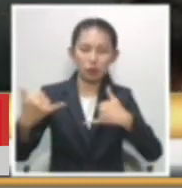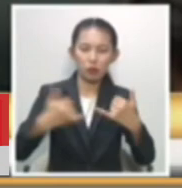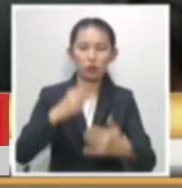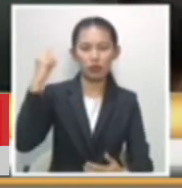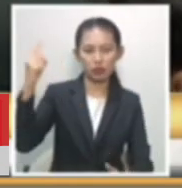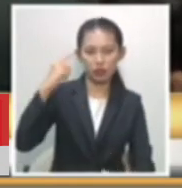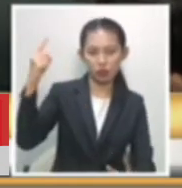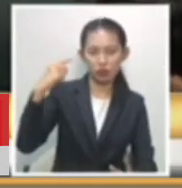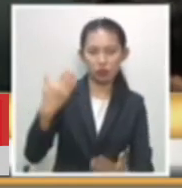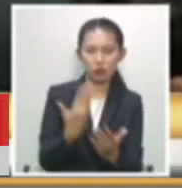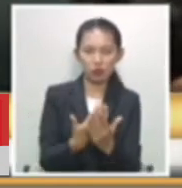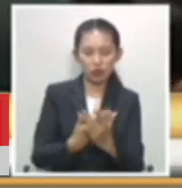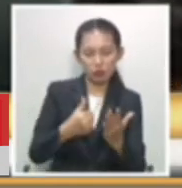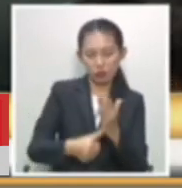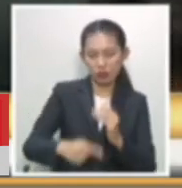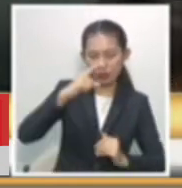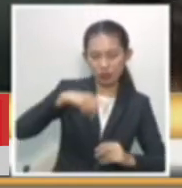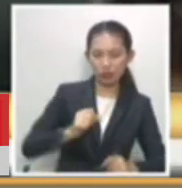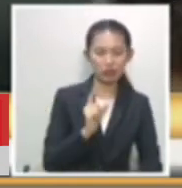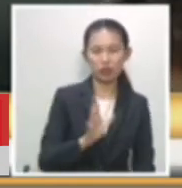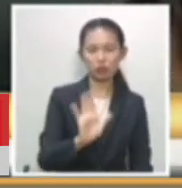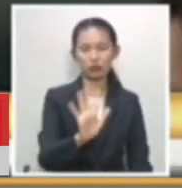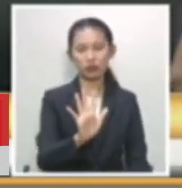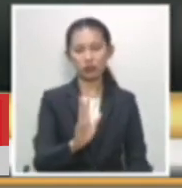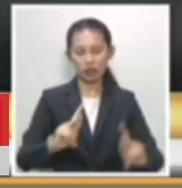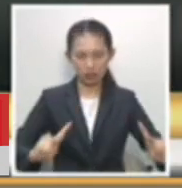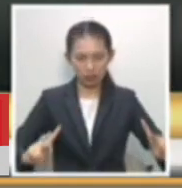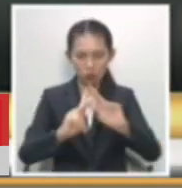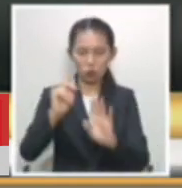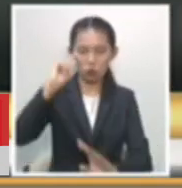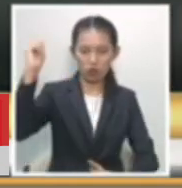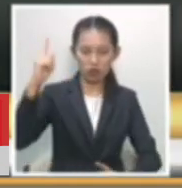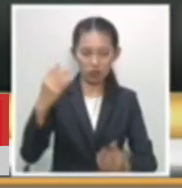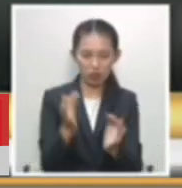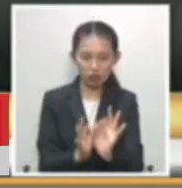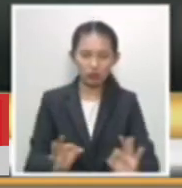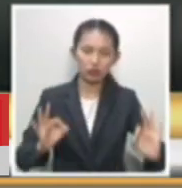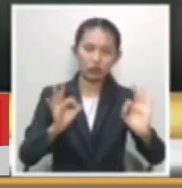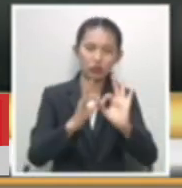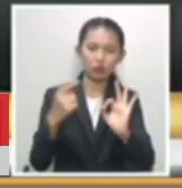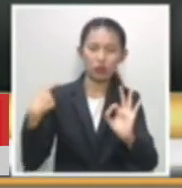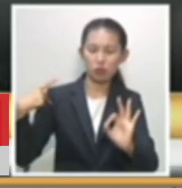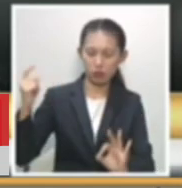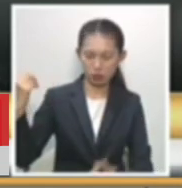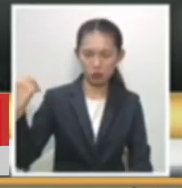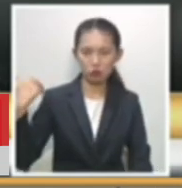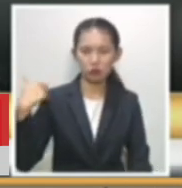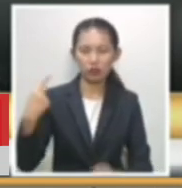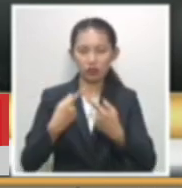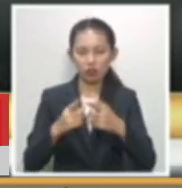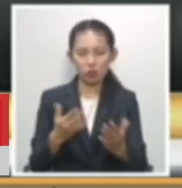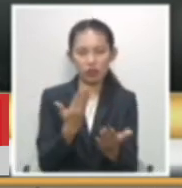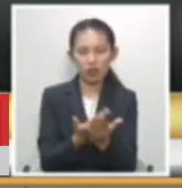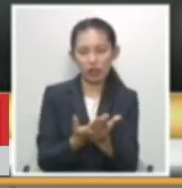ระทรวงที่ทำเงินได้มากขนาดนี้สำคัญขนาดนี้ทำไมถึงได้รับงบประมาณเพียงแ